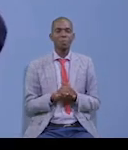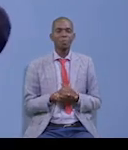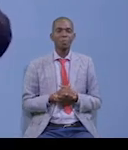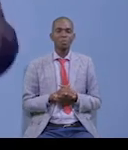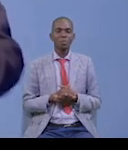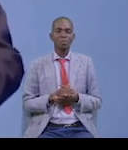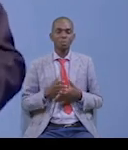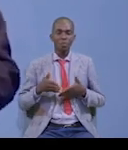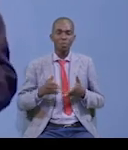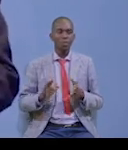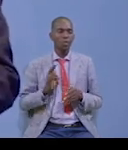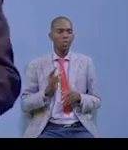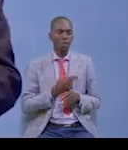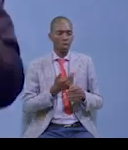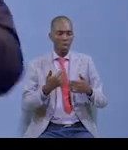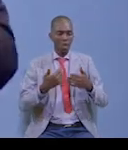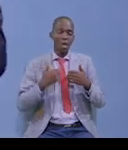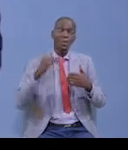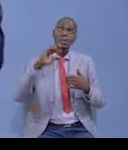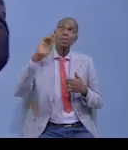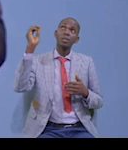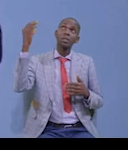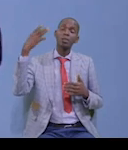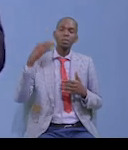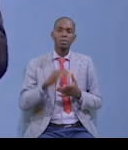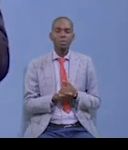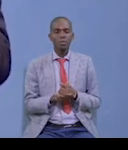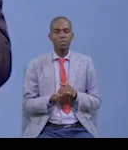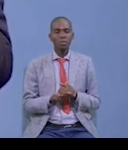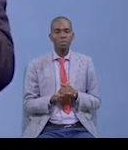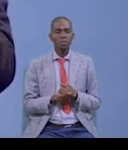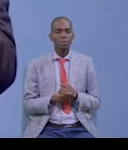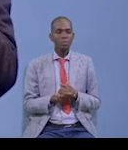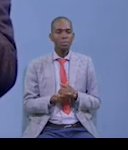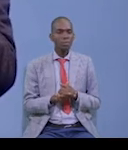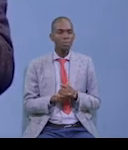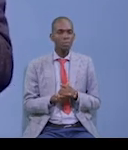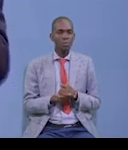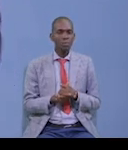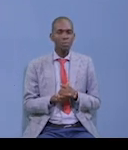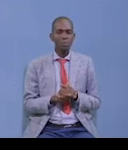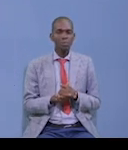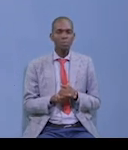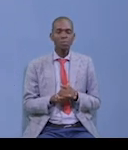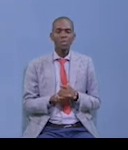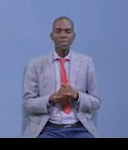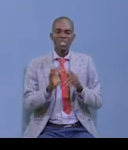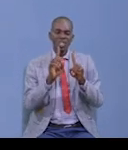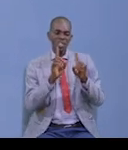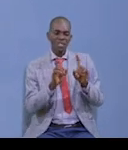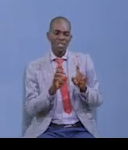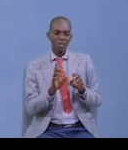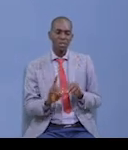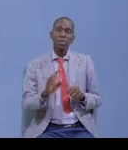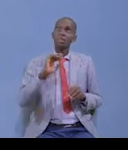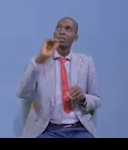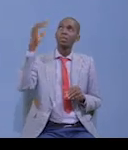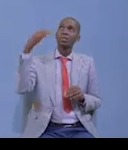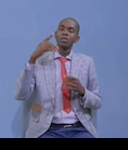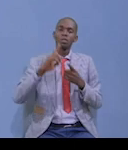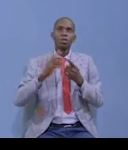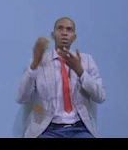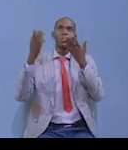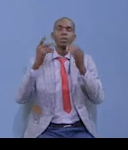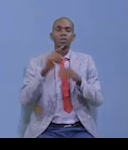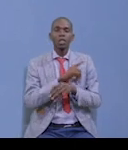Let us have grace. మనము కృప కలిగి ఉందాం. It is grace. ఆ కృప. To serve the Lord positively.